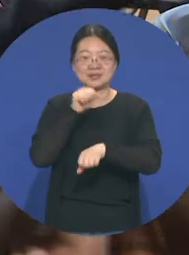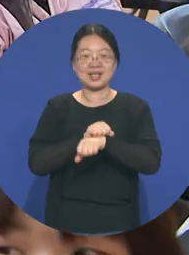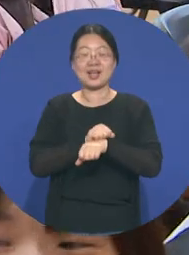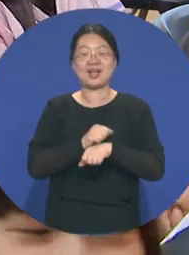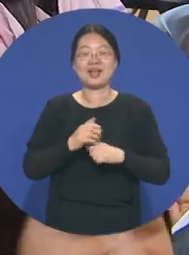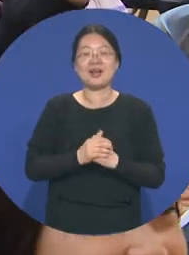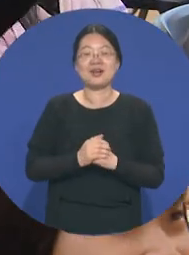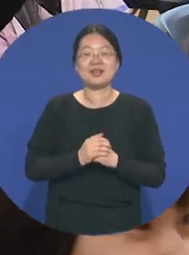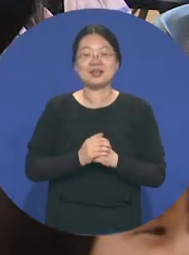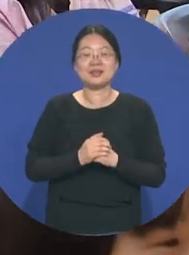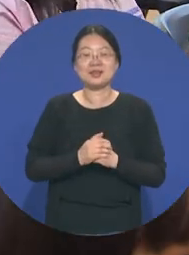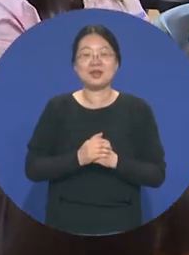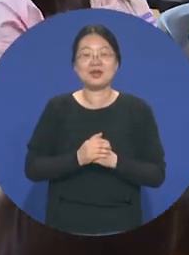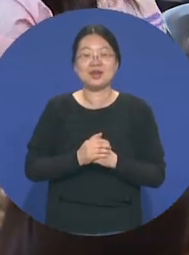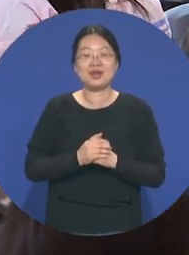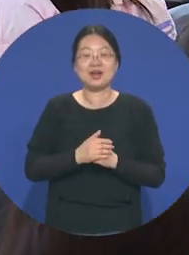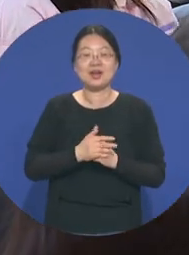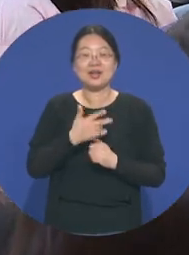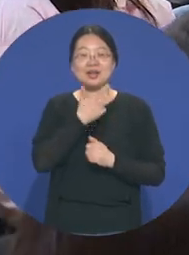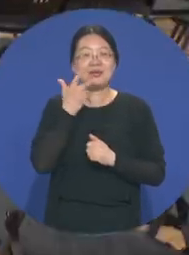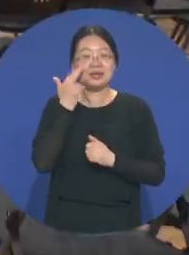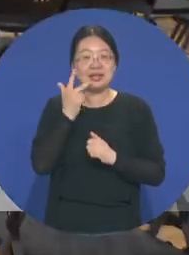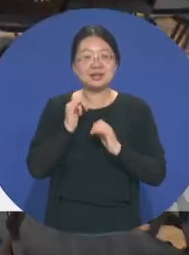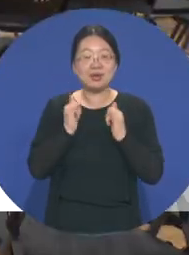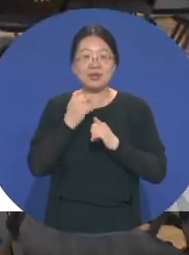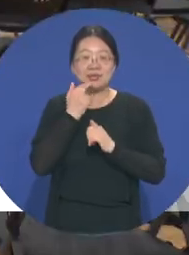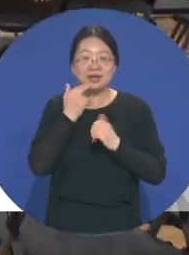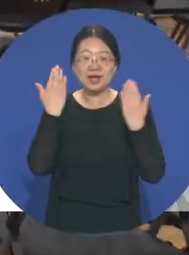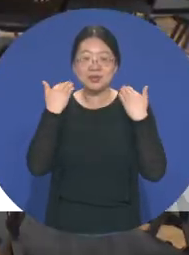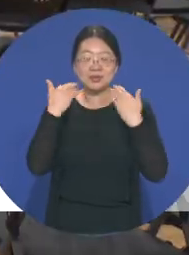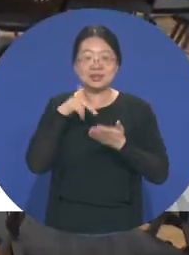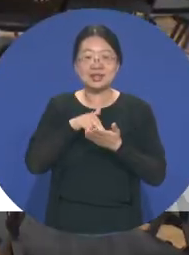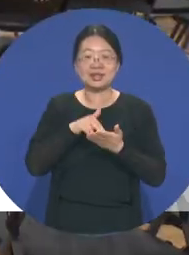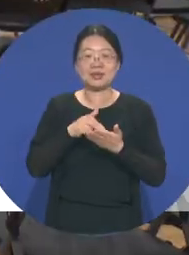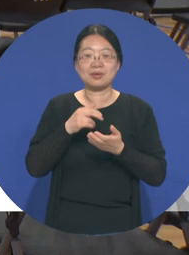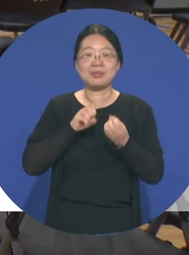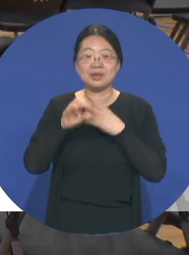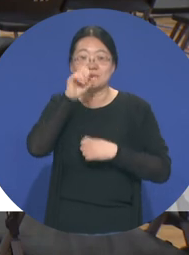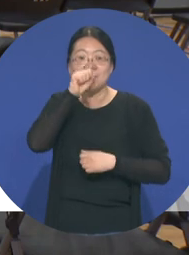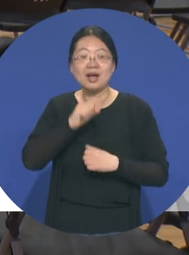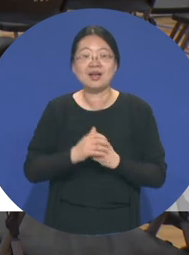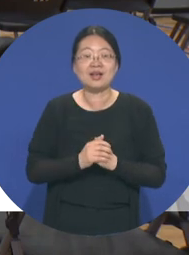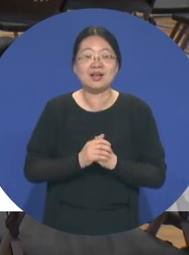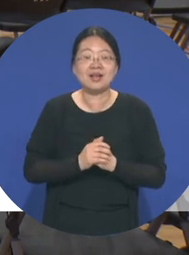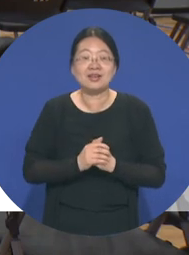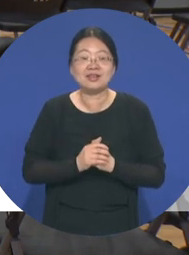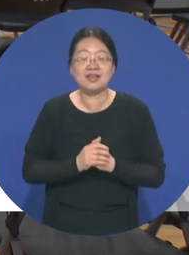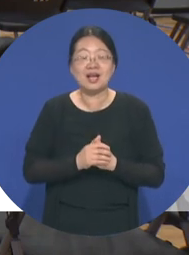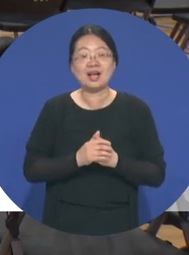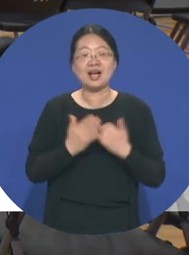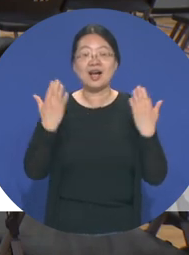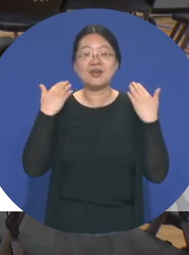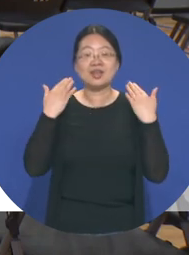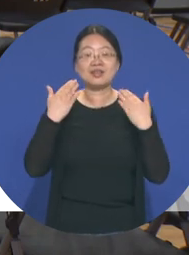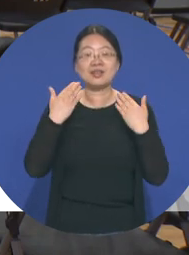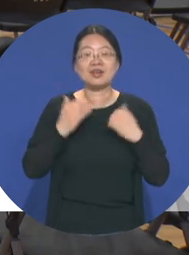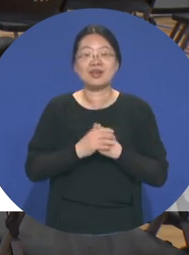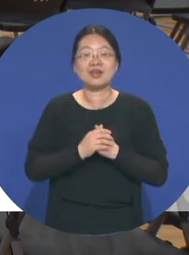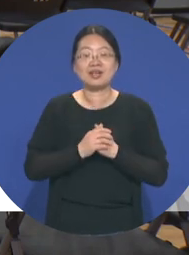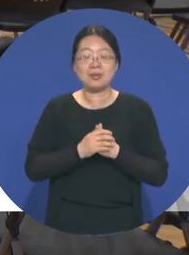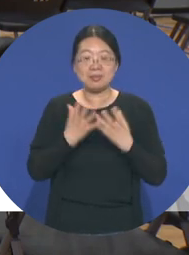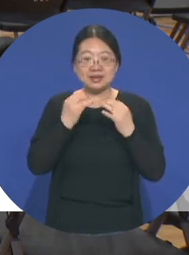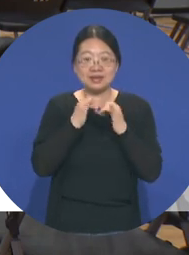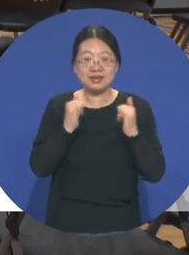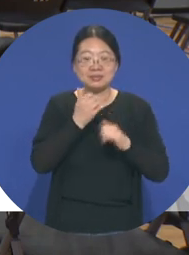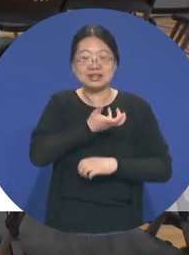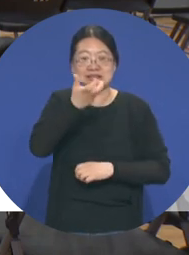영어 교사가 없는 학교 측의 반응도 좋습니다. 아무래도 학교에서 다인원이 이동해서 관람하기 어렵다 보니까